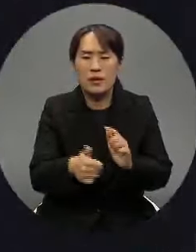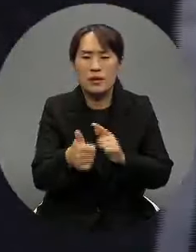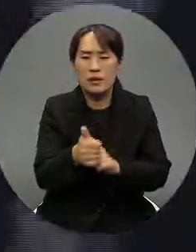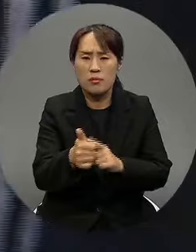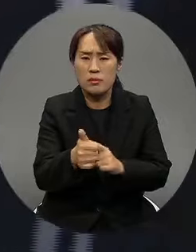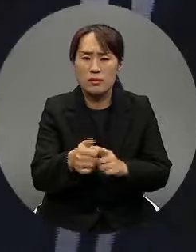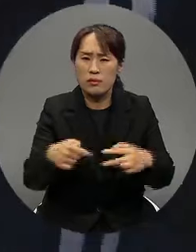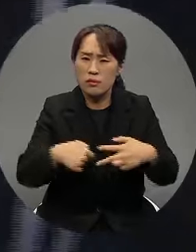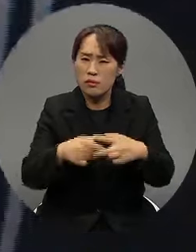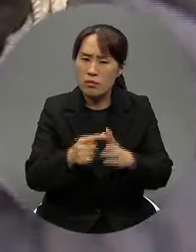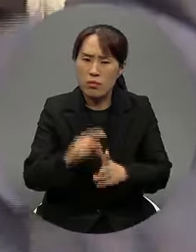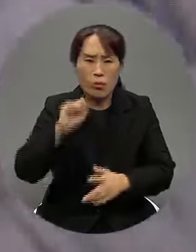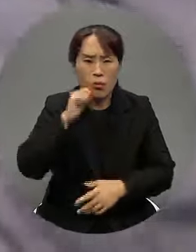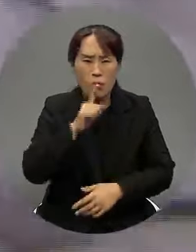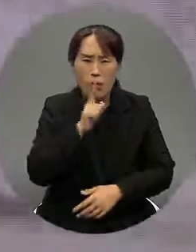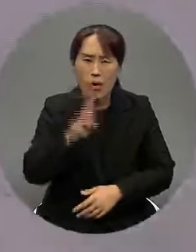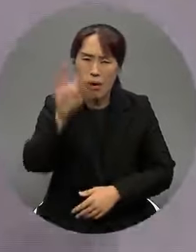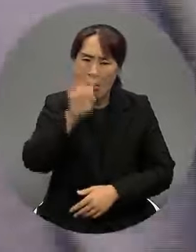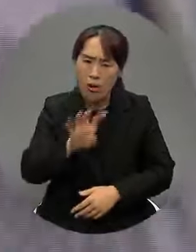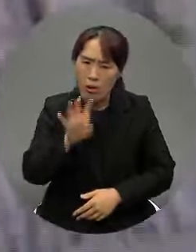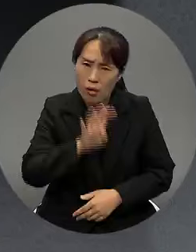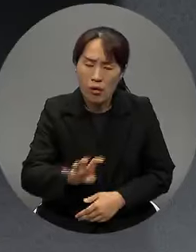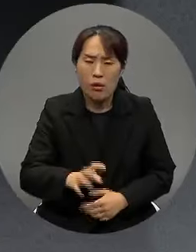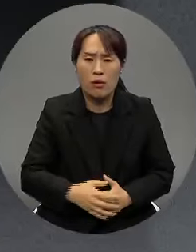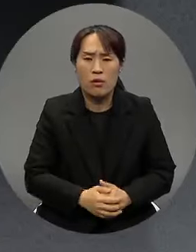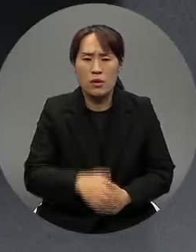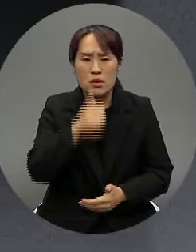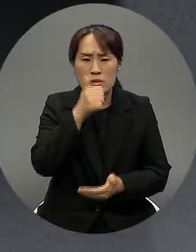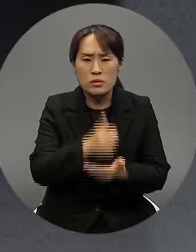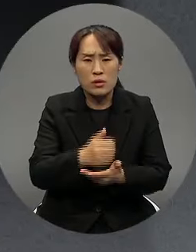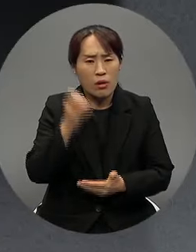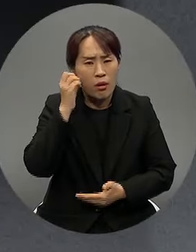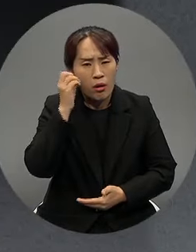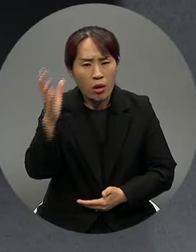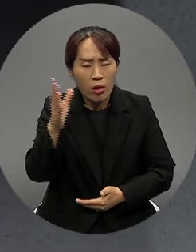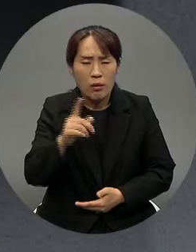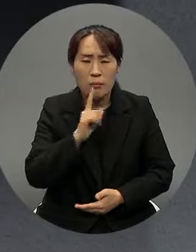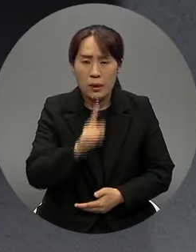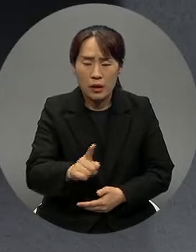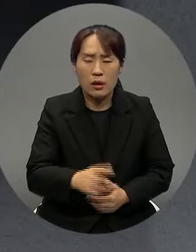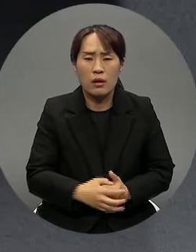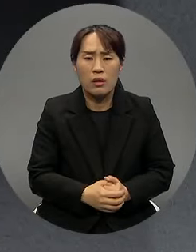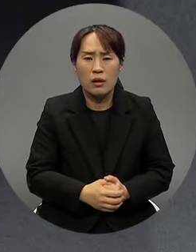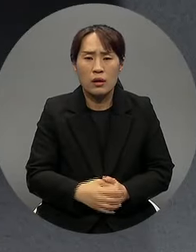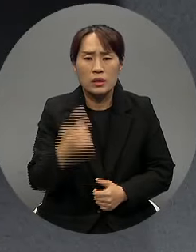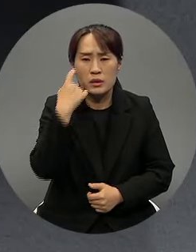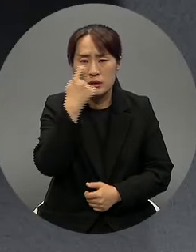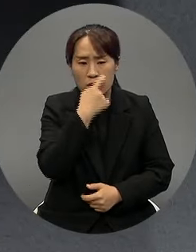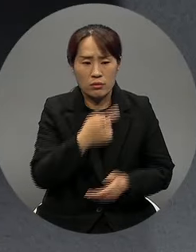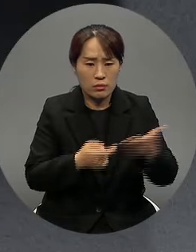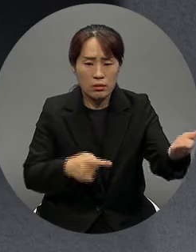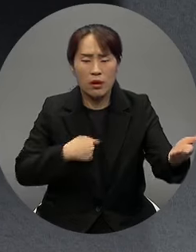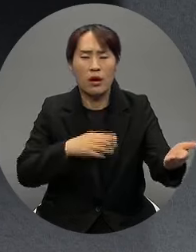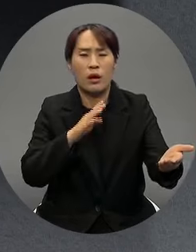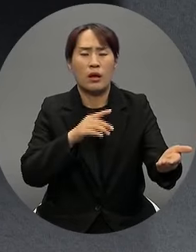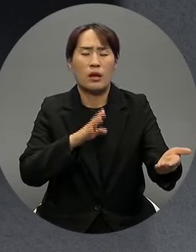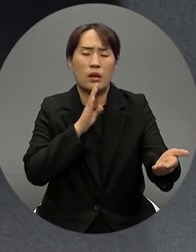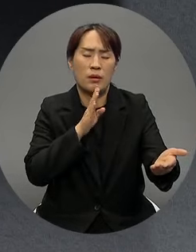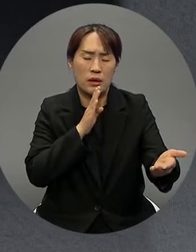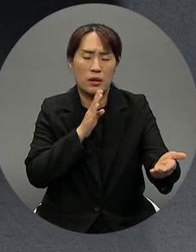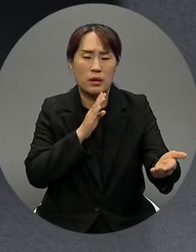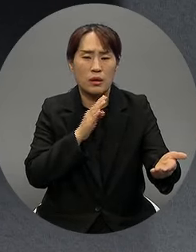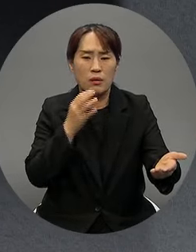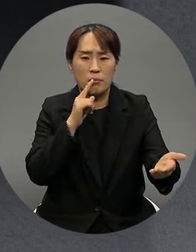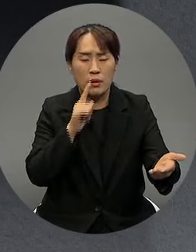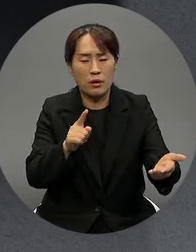이남성 주장을 되풀이했습니다 범행을 기억하지 못한다고 했다가 증거를 내밀면 내가 한게 맞는 것 같다는